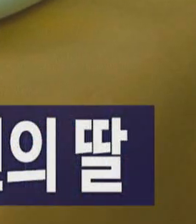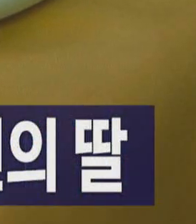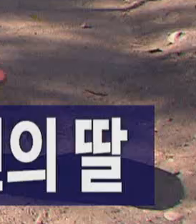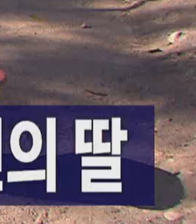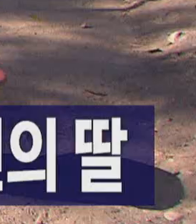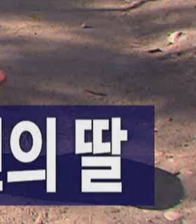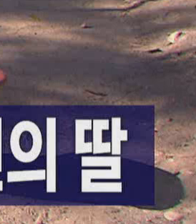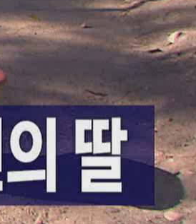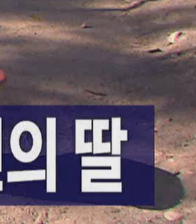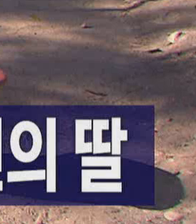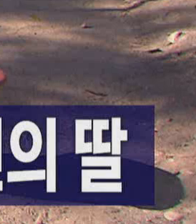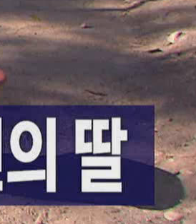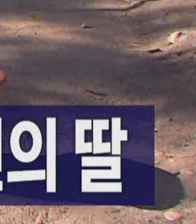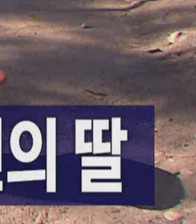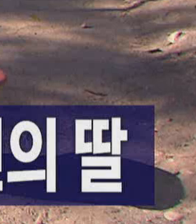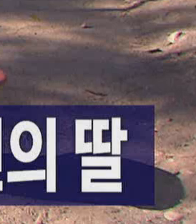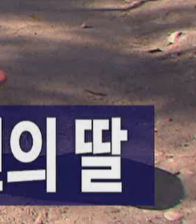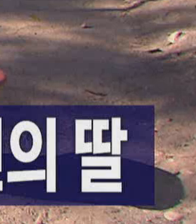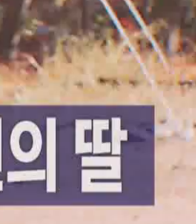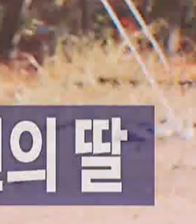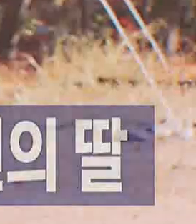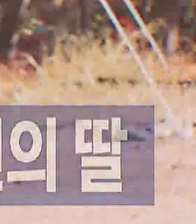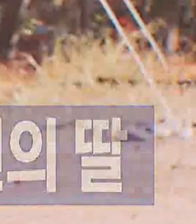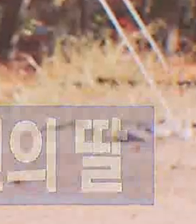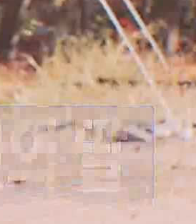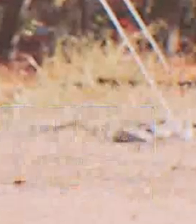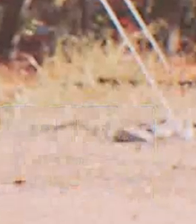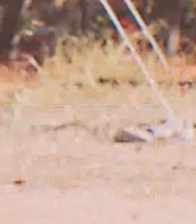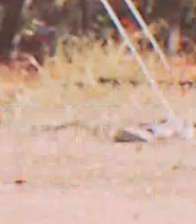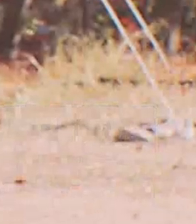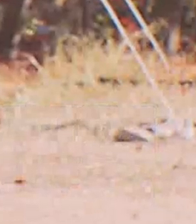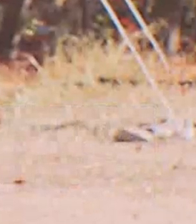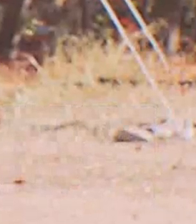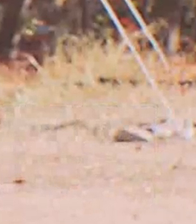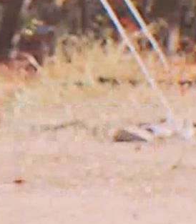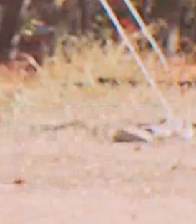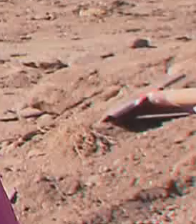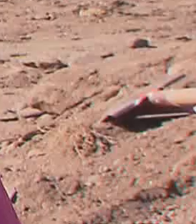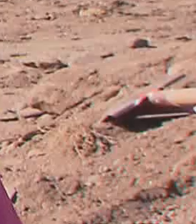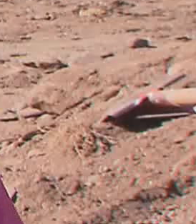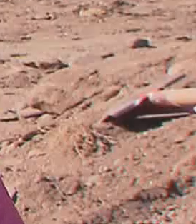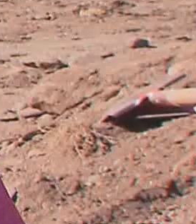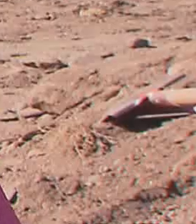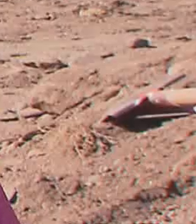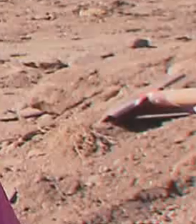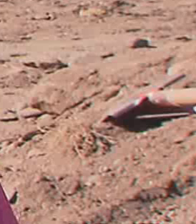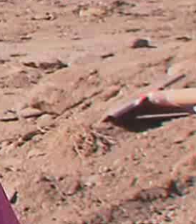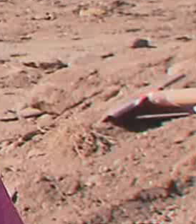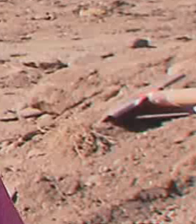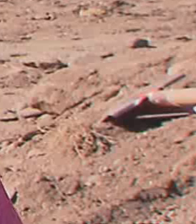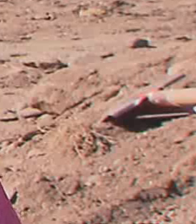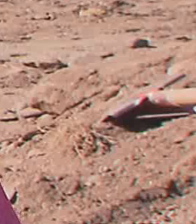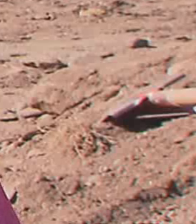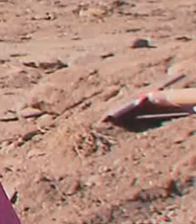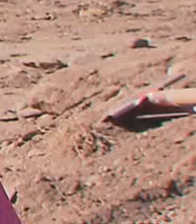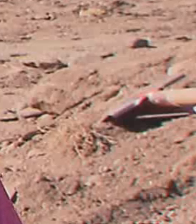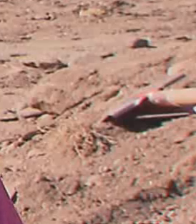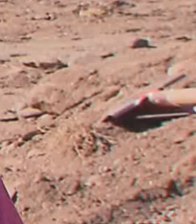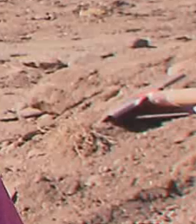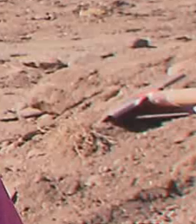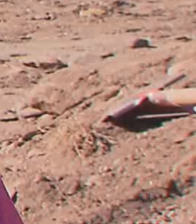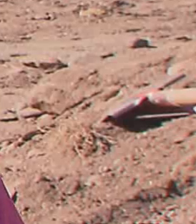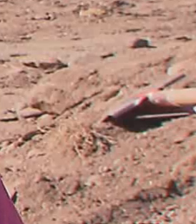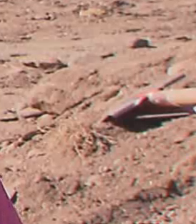지금까지도 아버지를 그리며 대전의 처형 현장 주변을 떠나지 못하는 박기덕 씨입니다. 나는 끝까지 아버지 곁에 가 있으려고.